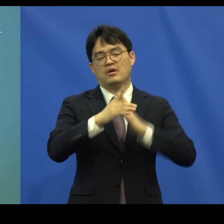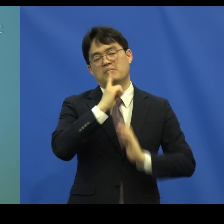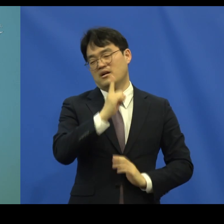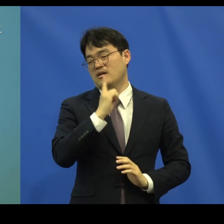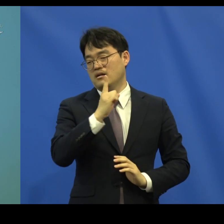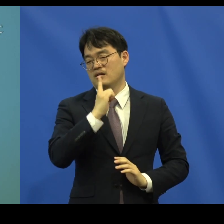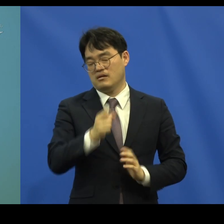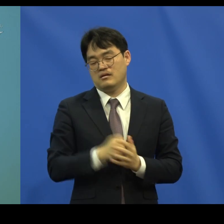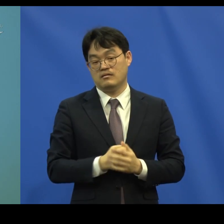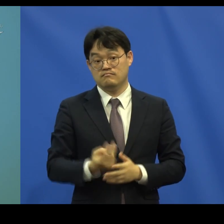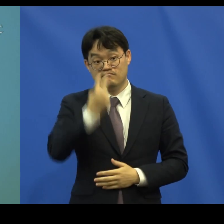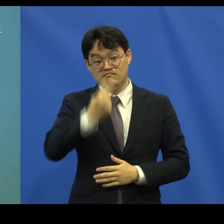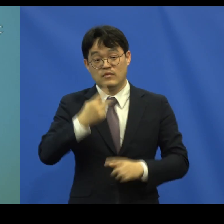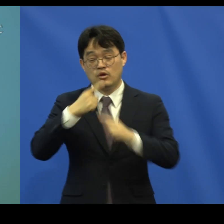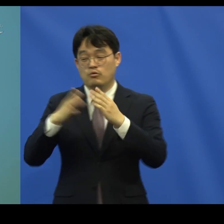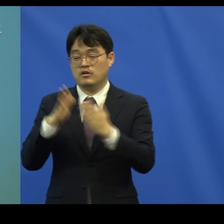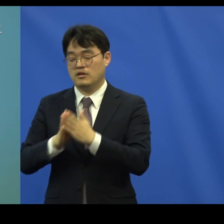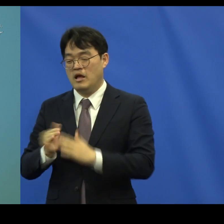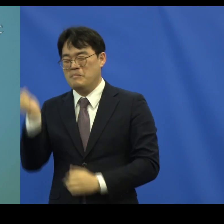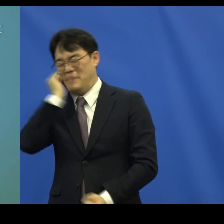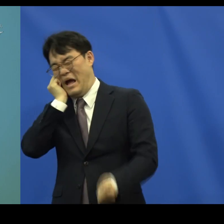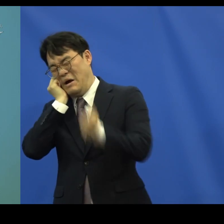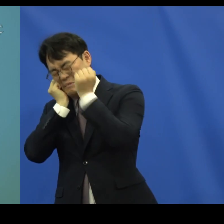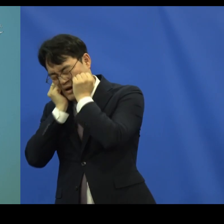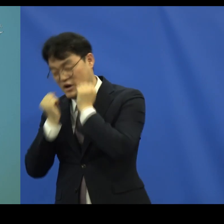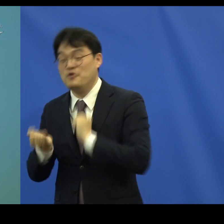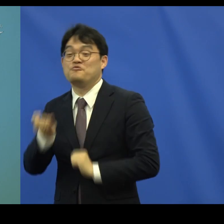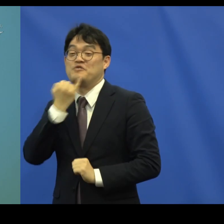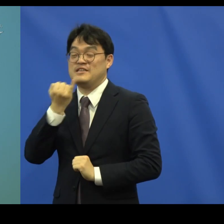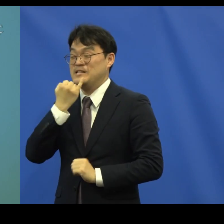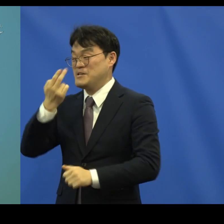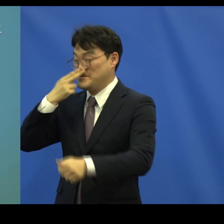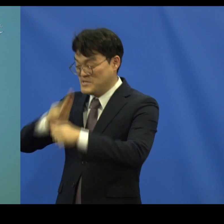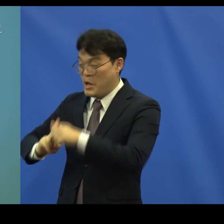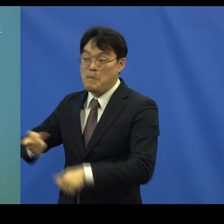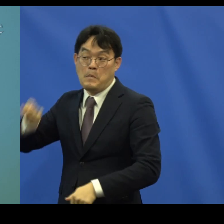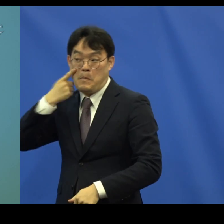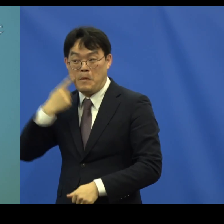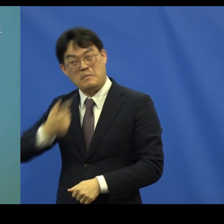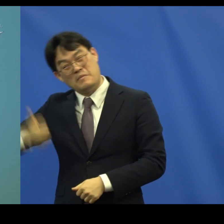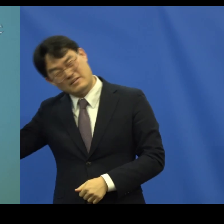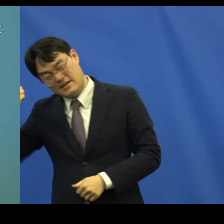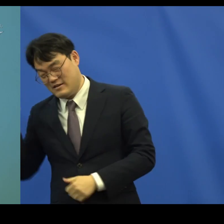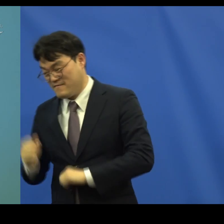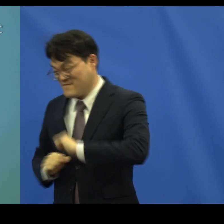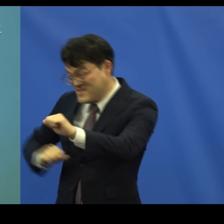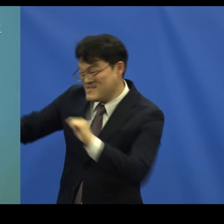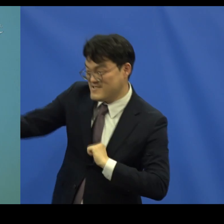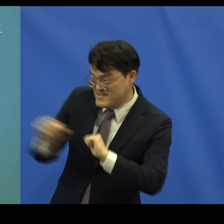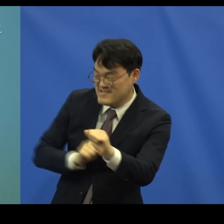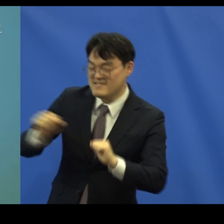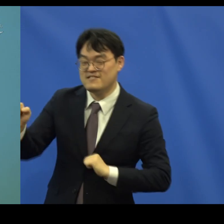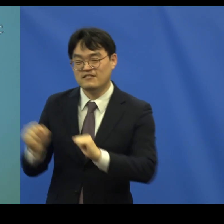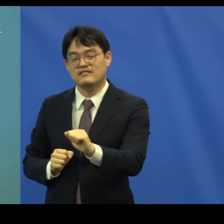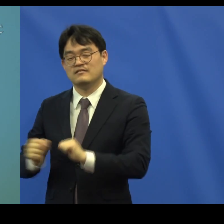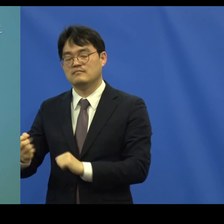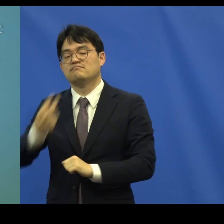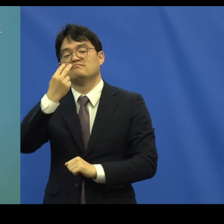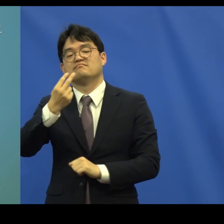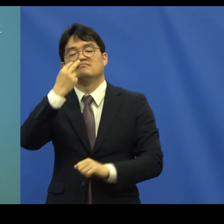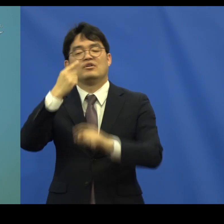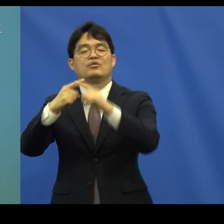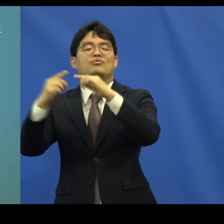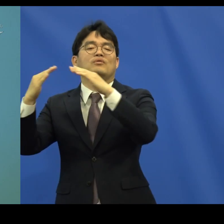살아있는 교회는 실패를 하더라도 도전한다. 새로운 시도를 두려워하지 않는다. 참 희한한 교회도 있어. 어떤 교회는요,